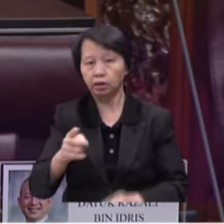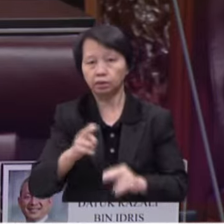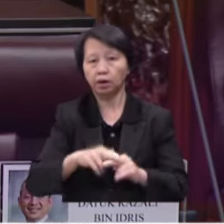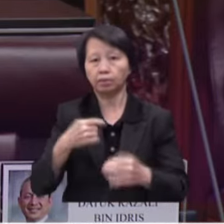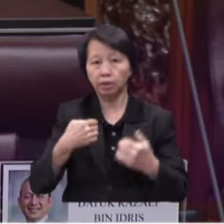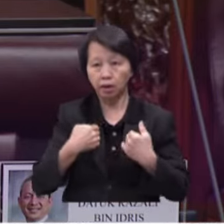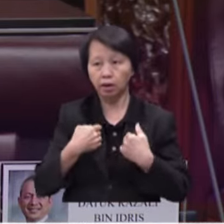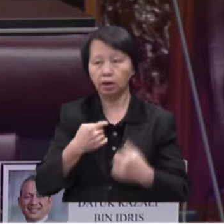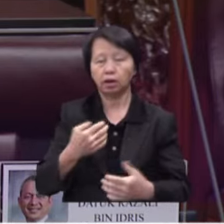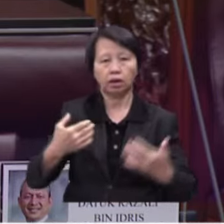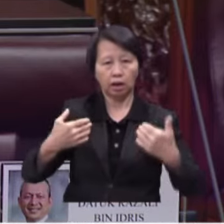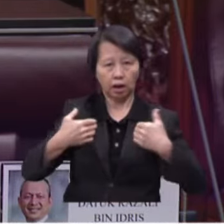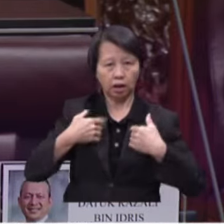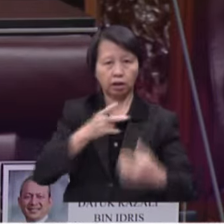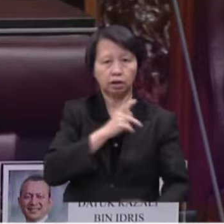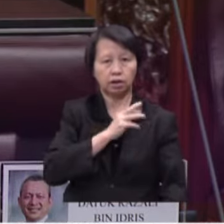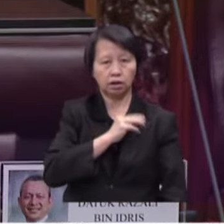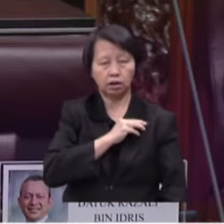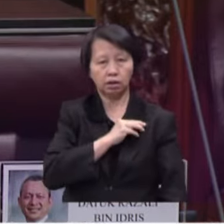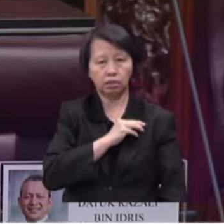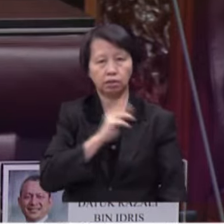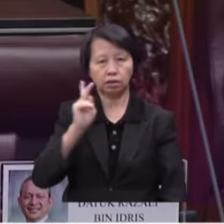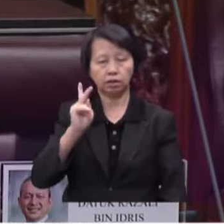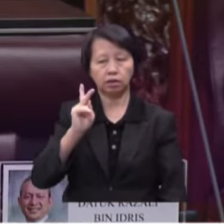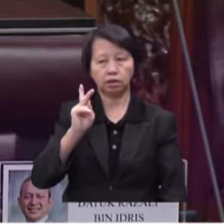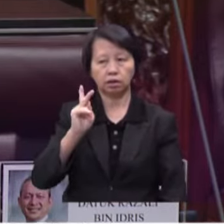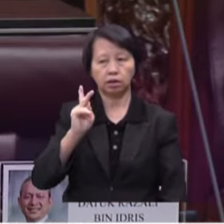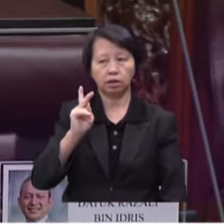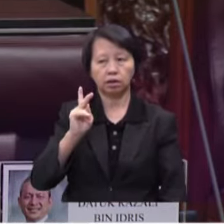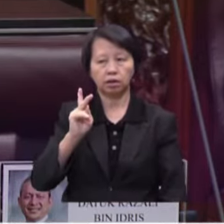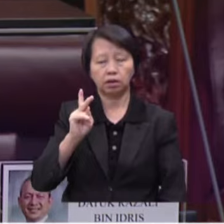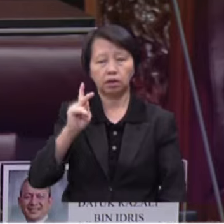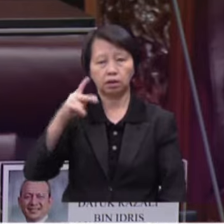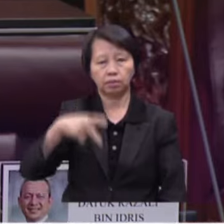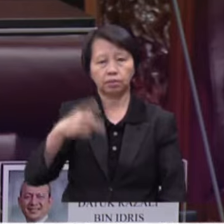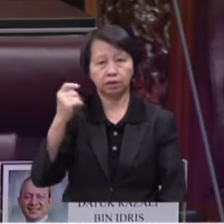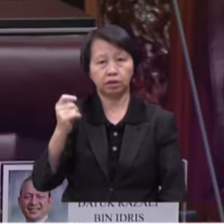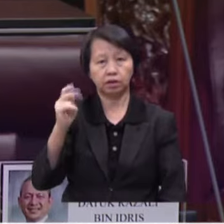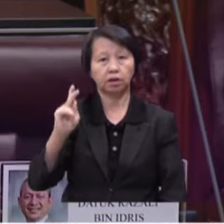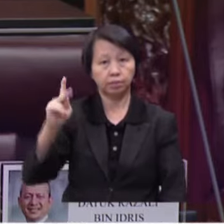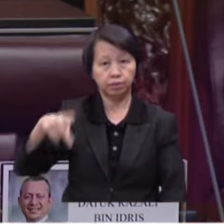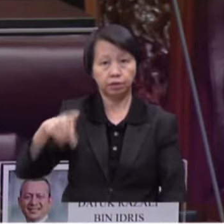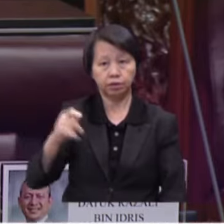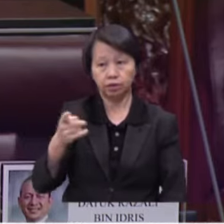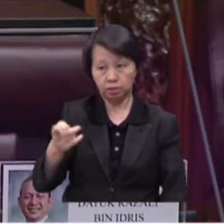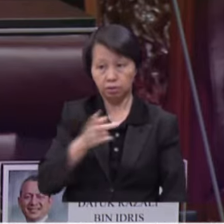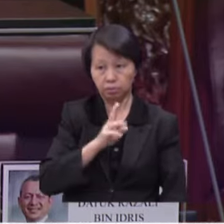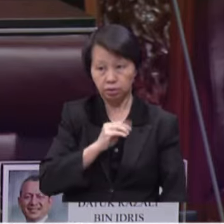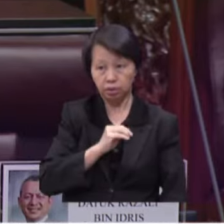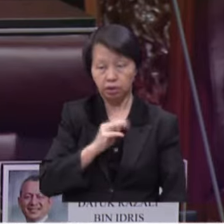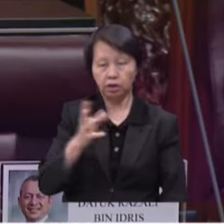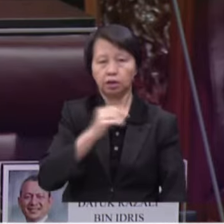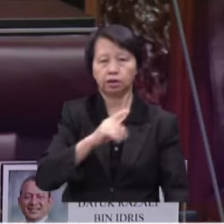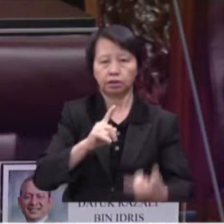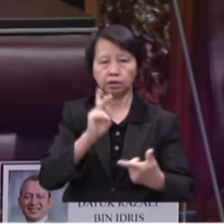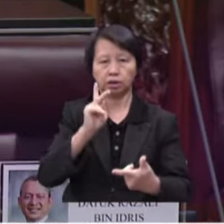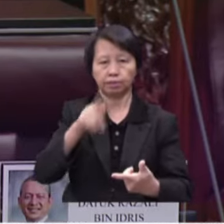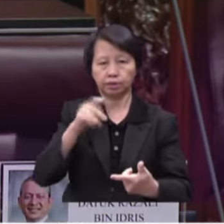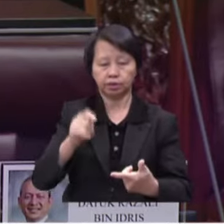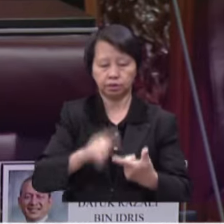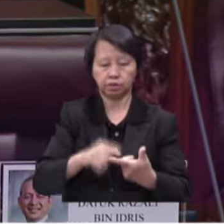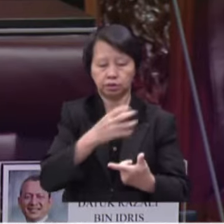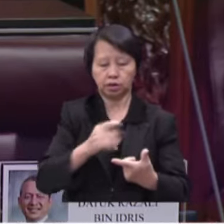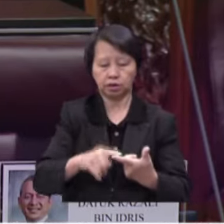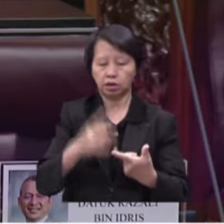Adakah Kementerian petinggi kementerian pendidikan tinggi itu dengan Kementerian Kesehatan